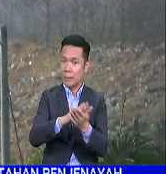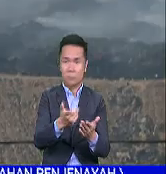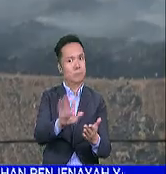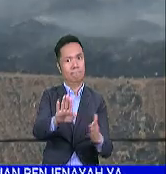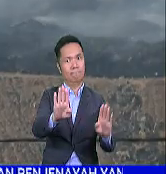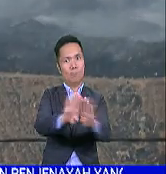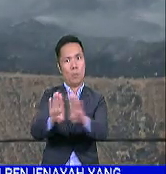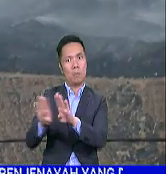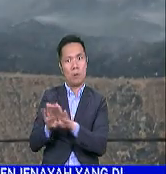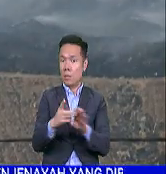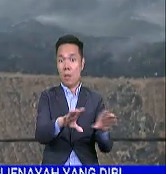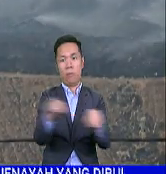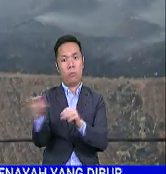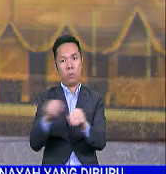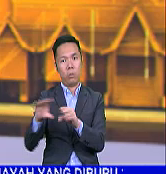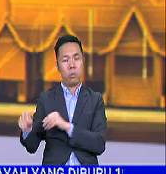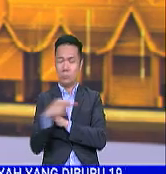tutup.